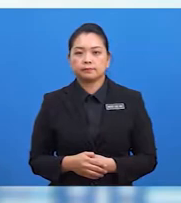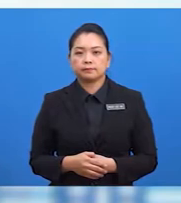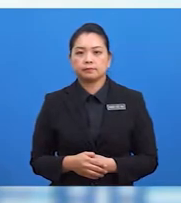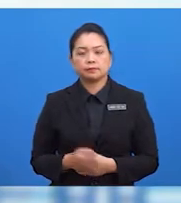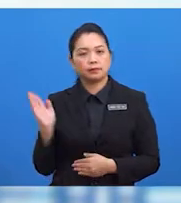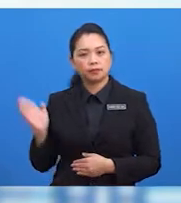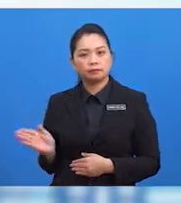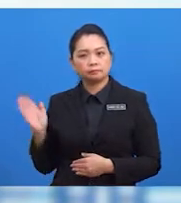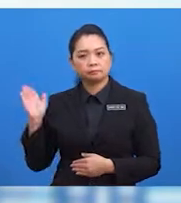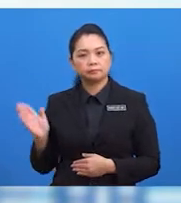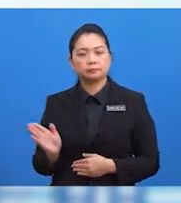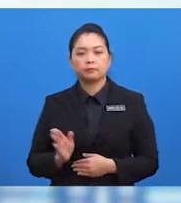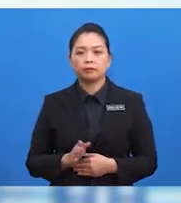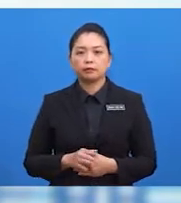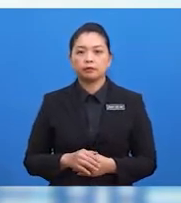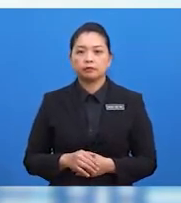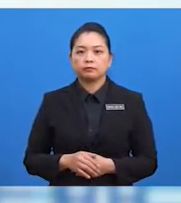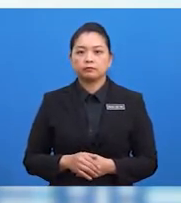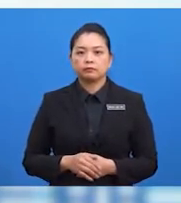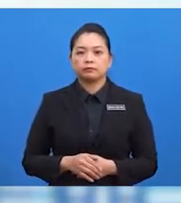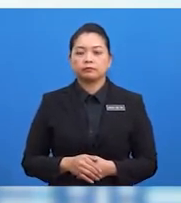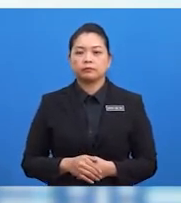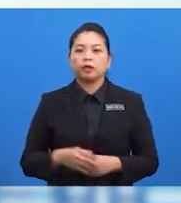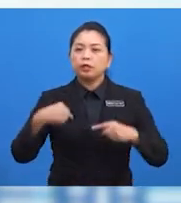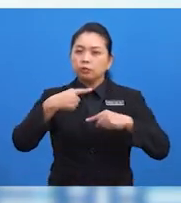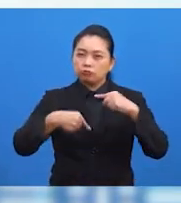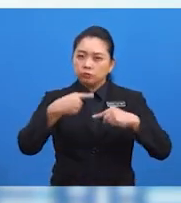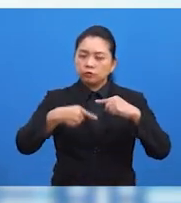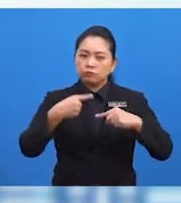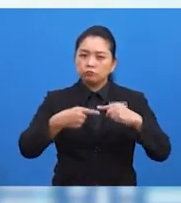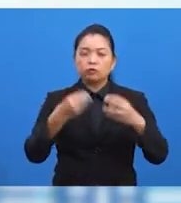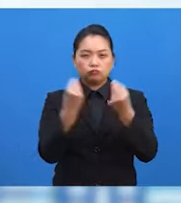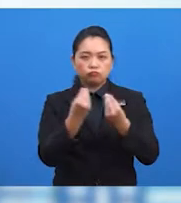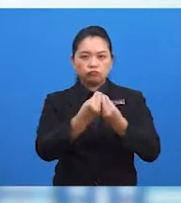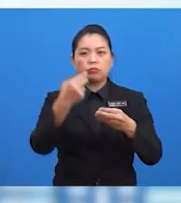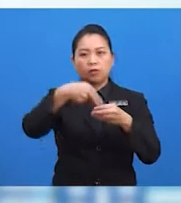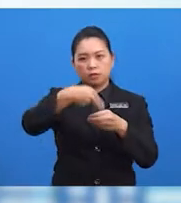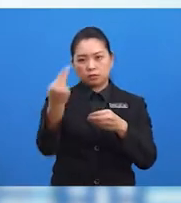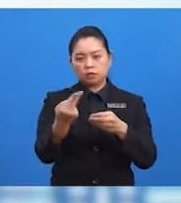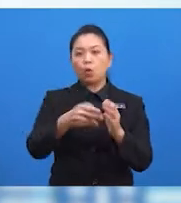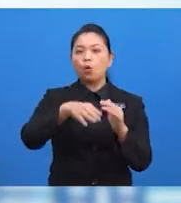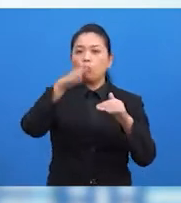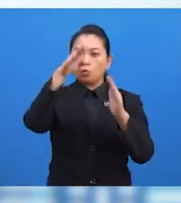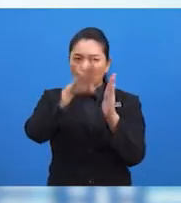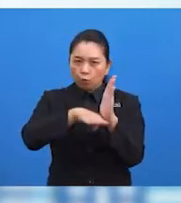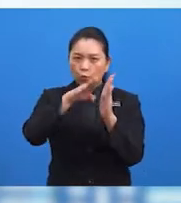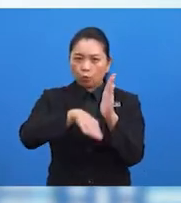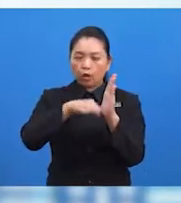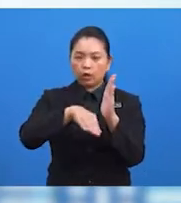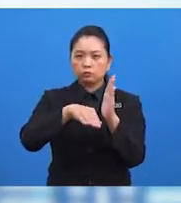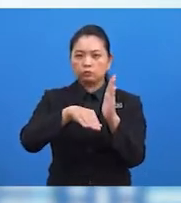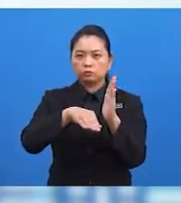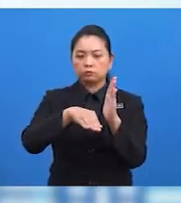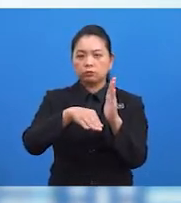Belanjawan defisit. Belanjawan defisit berlaku apabila jumlah hasil kerajaan kurang daripada jumlah